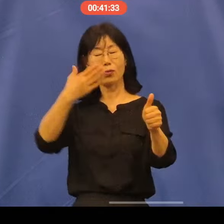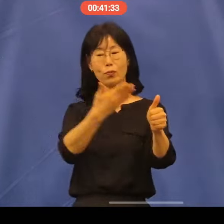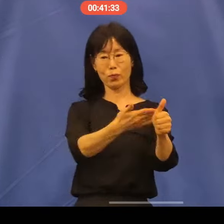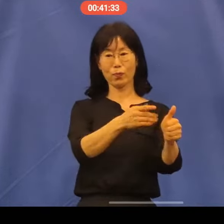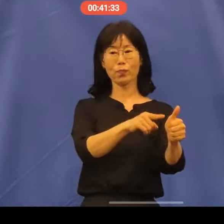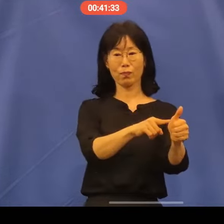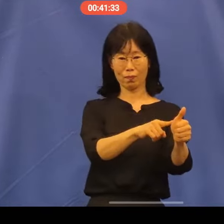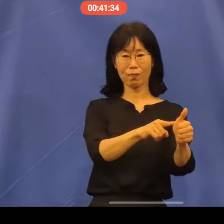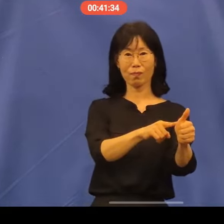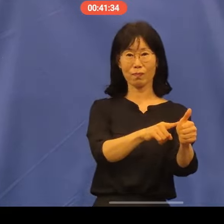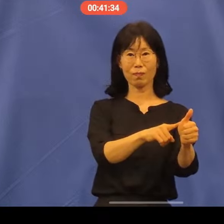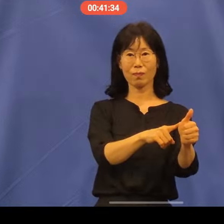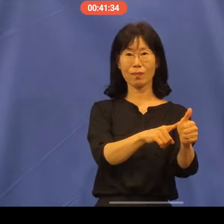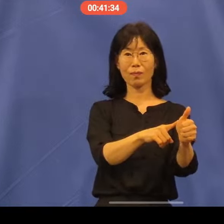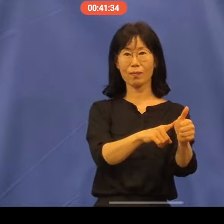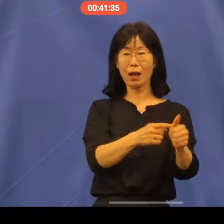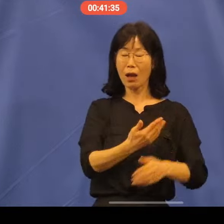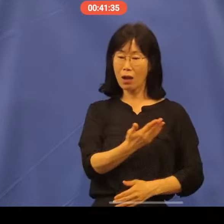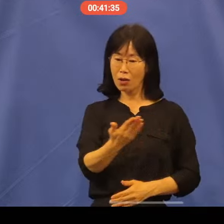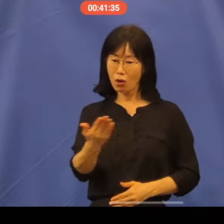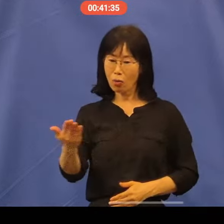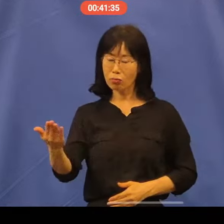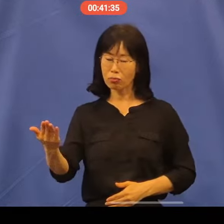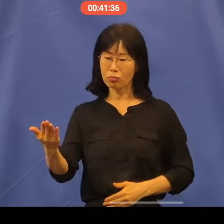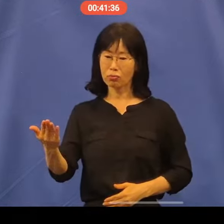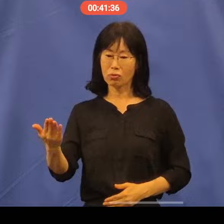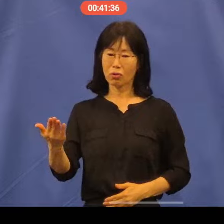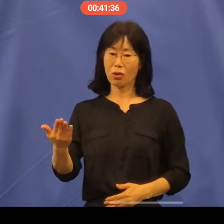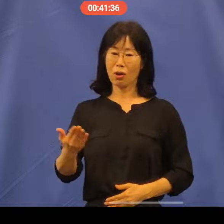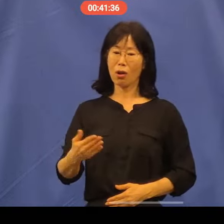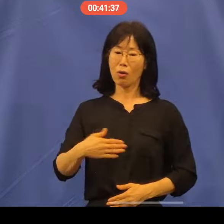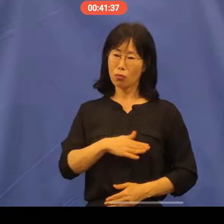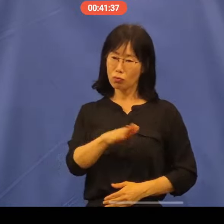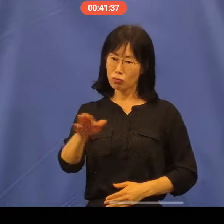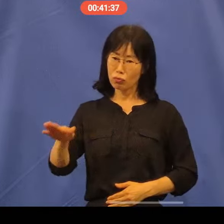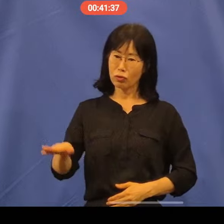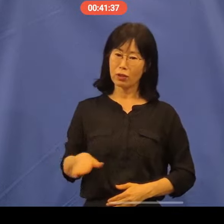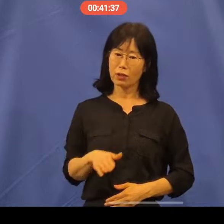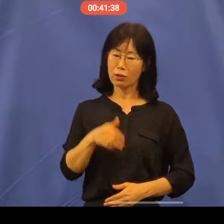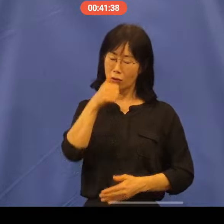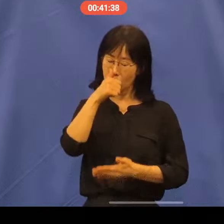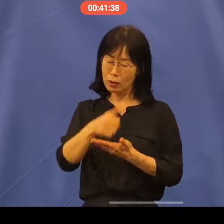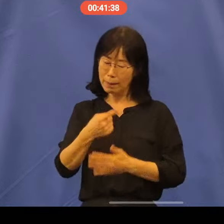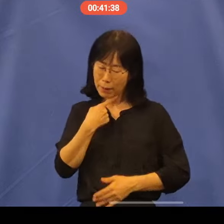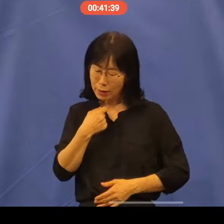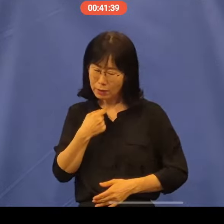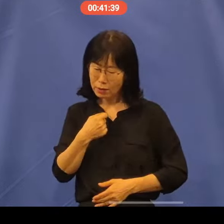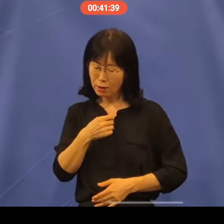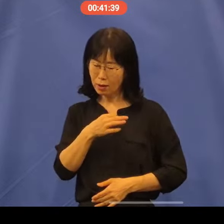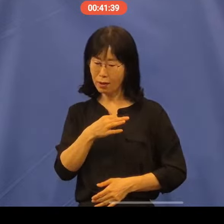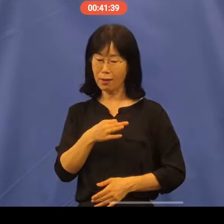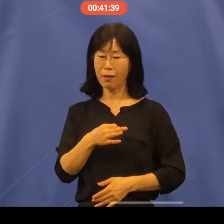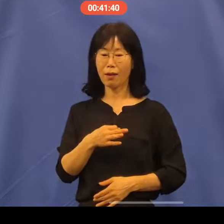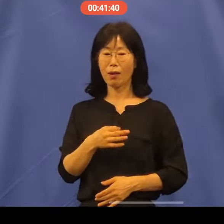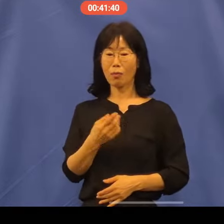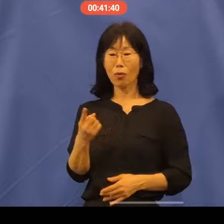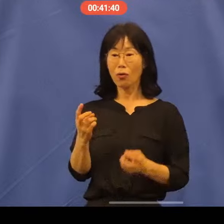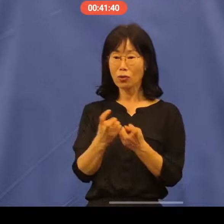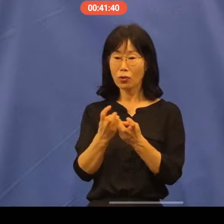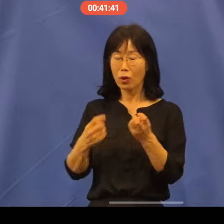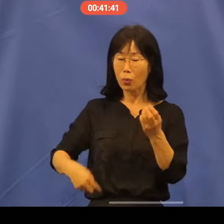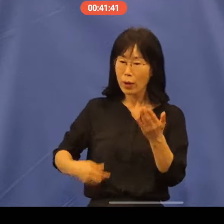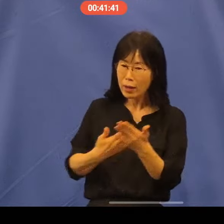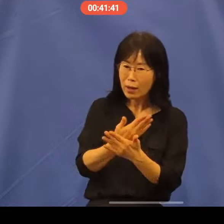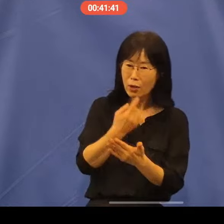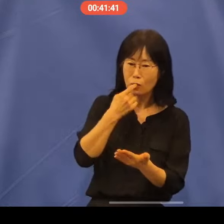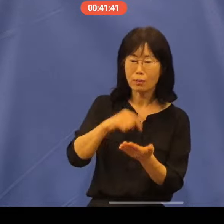끝끝내 부인하려고 그래요. 근데 다윗은 인정하고 회개해요. 시편 51편이 너무도